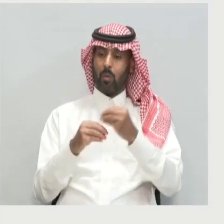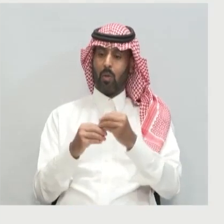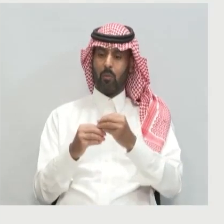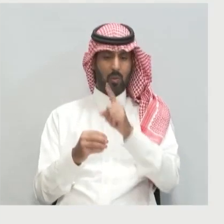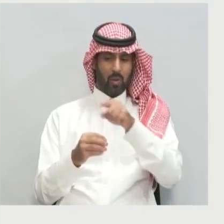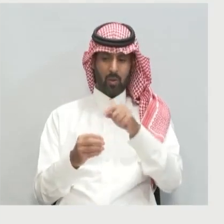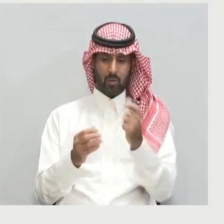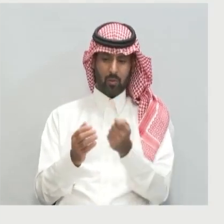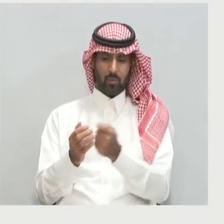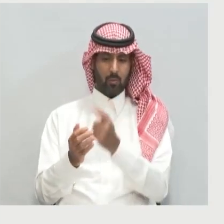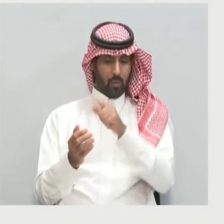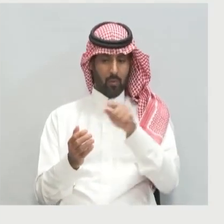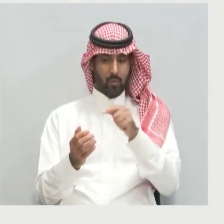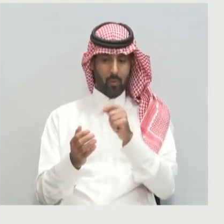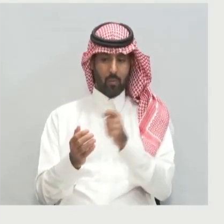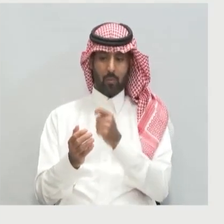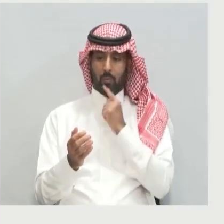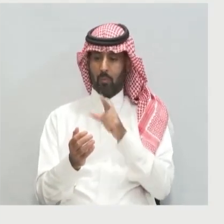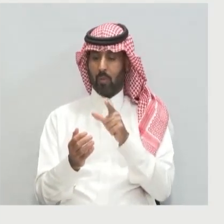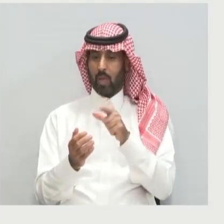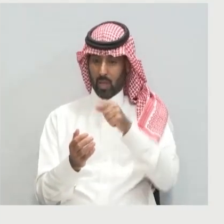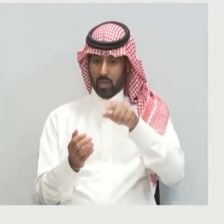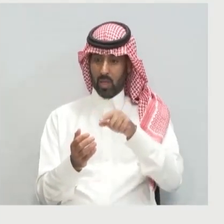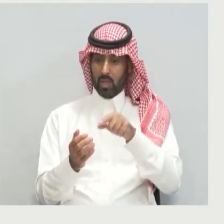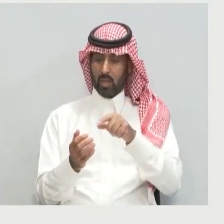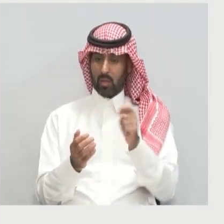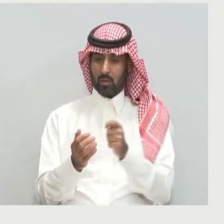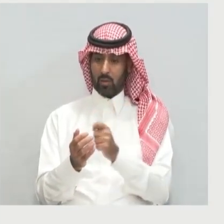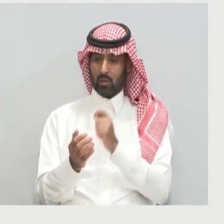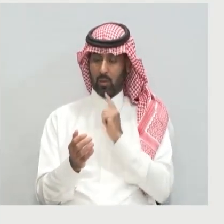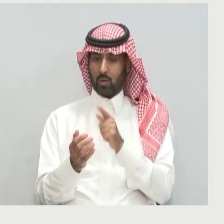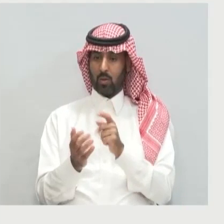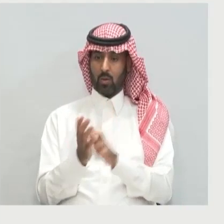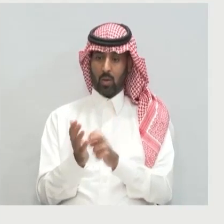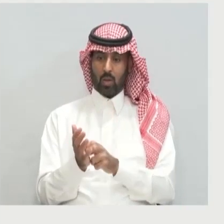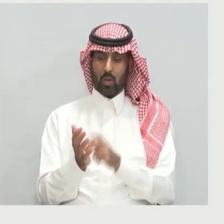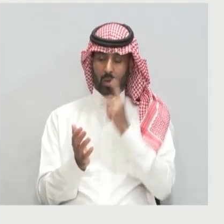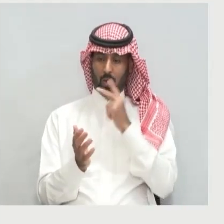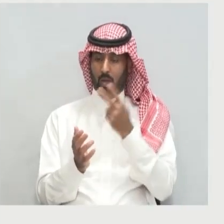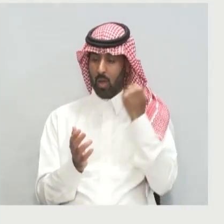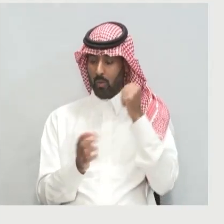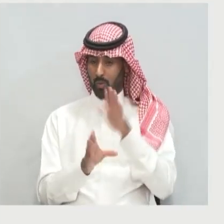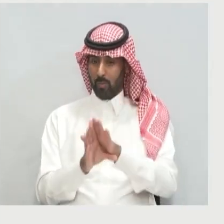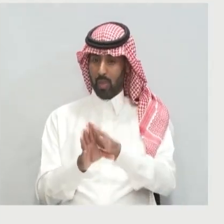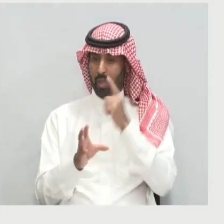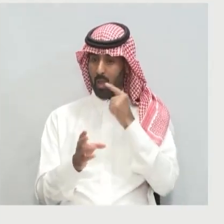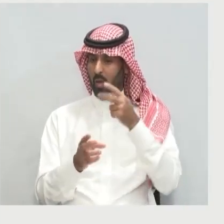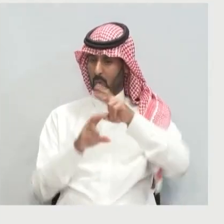الاملائيه والنحويه الاعتماد على البحوث والدراسات علميه